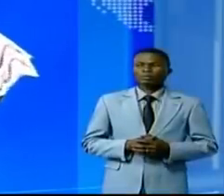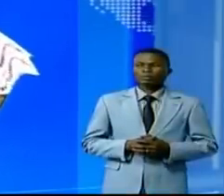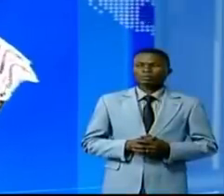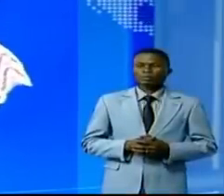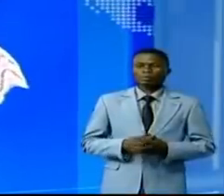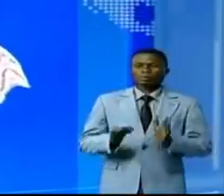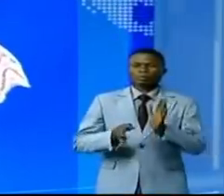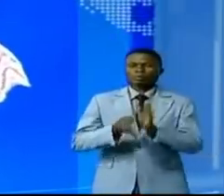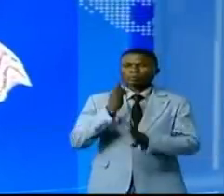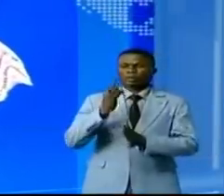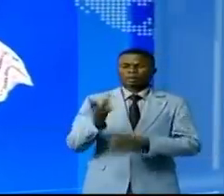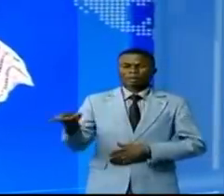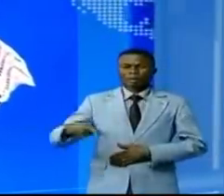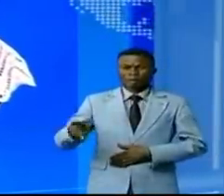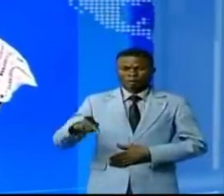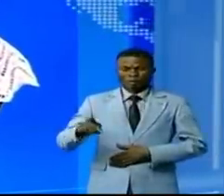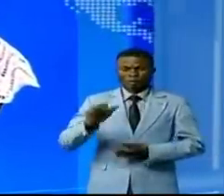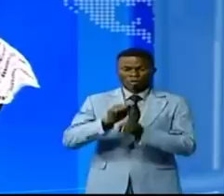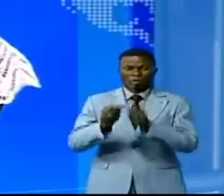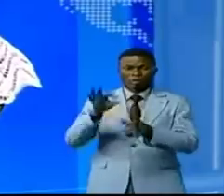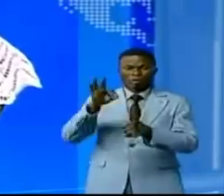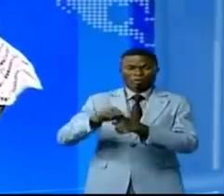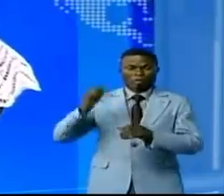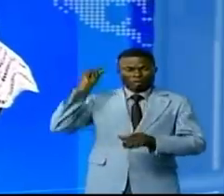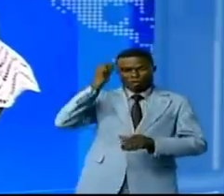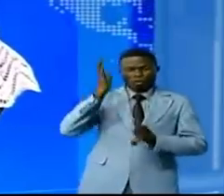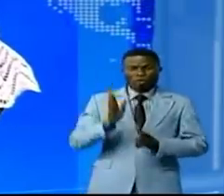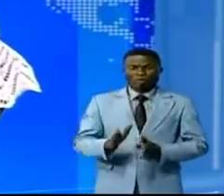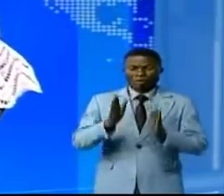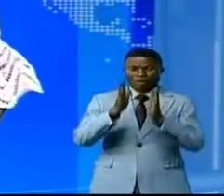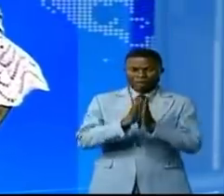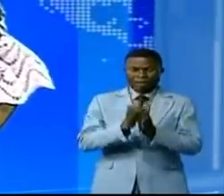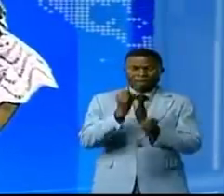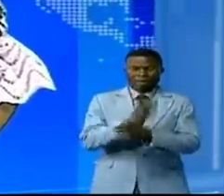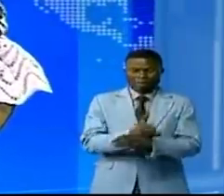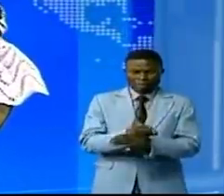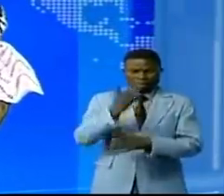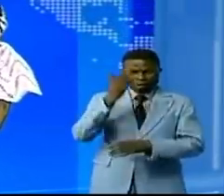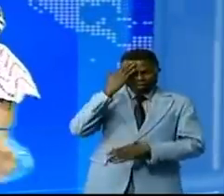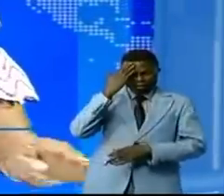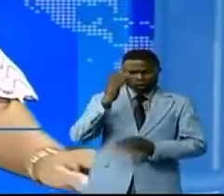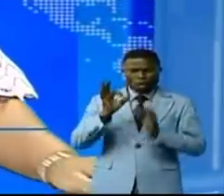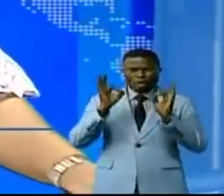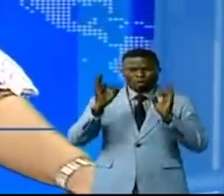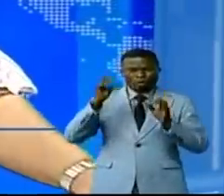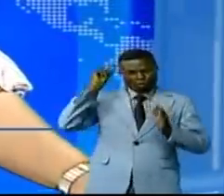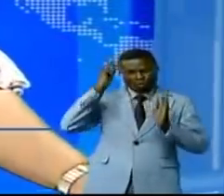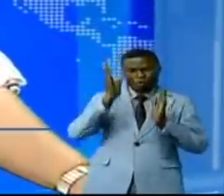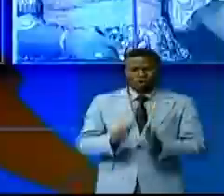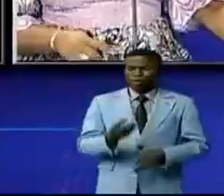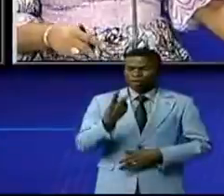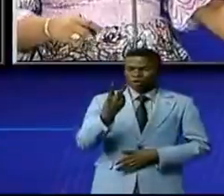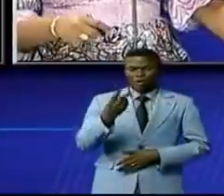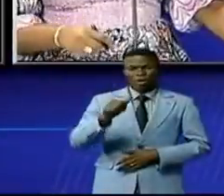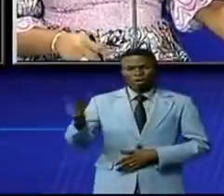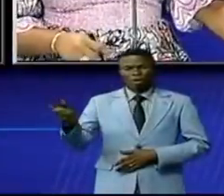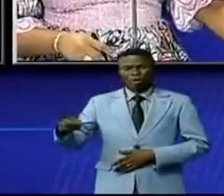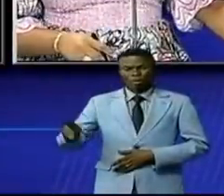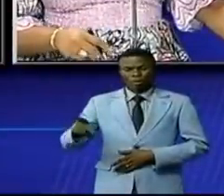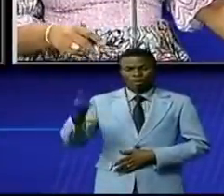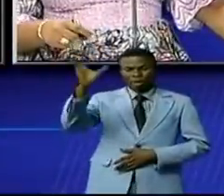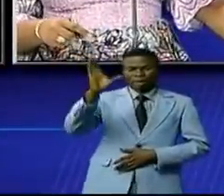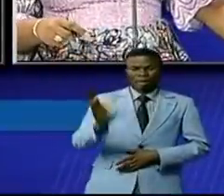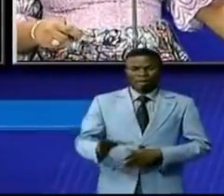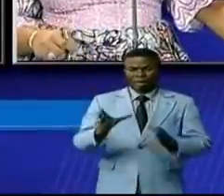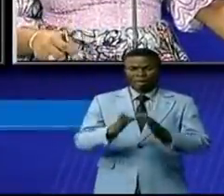13 provinces sur les départs de l'élection des gouverneurs, 10 à l'arrivée connaissent les noms de leurs gouverneurs. Deux par contre, le Congo central